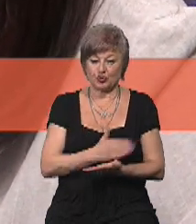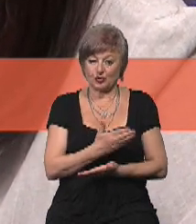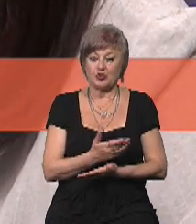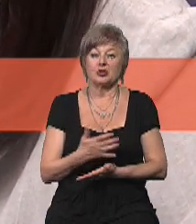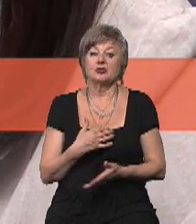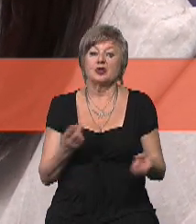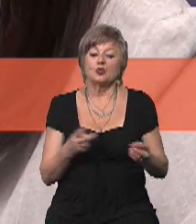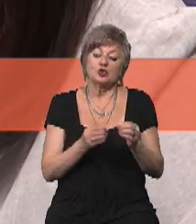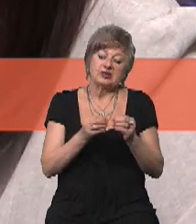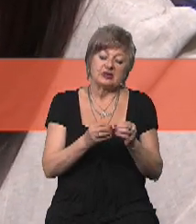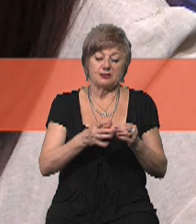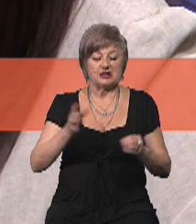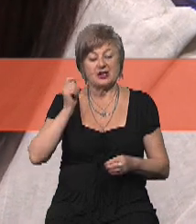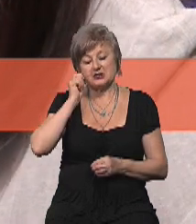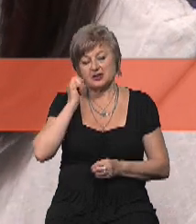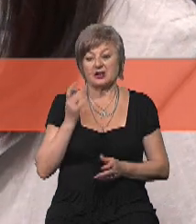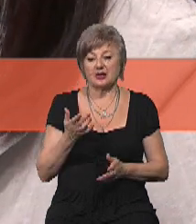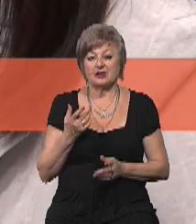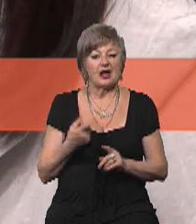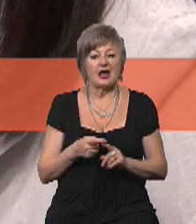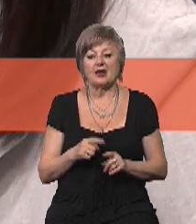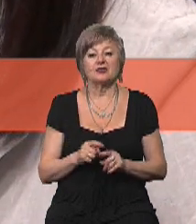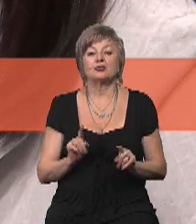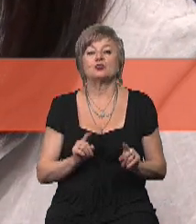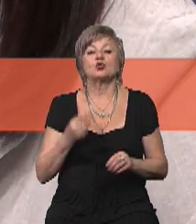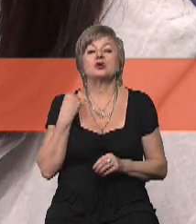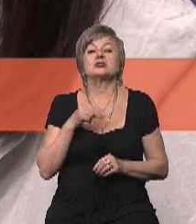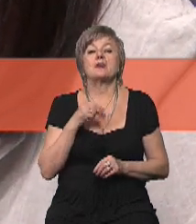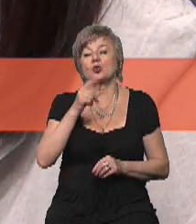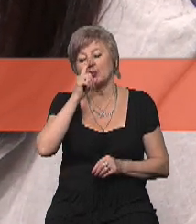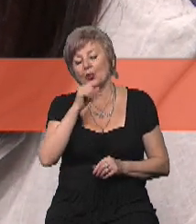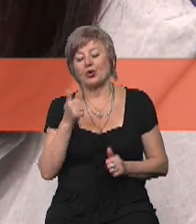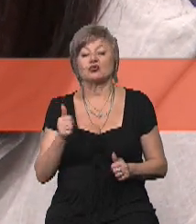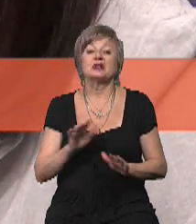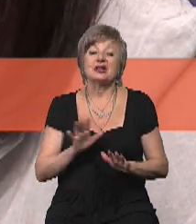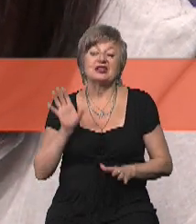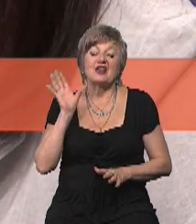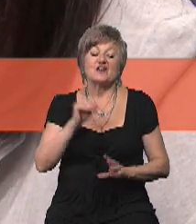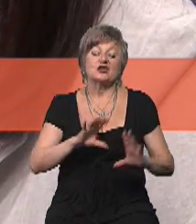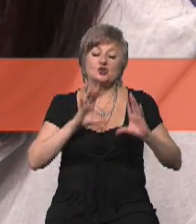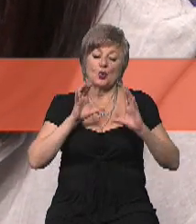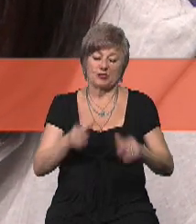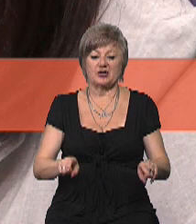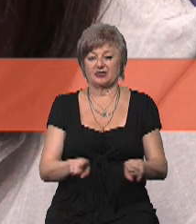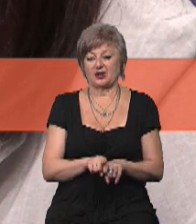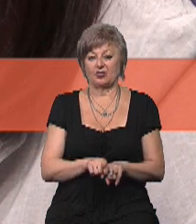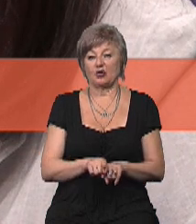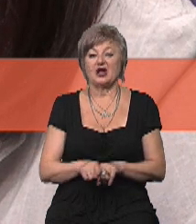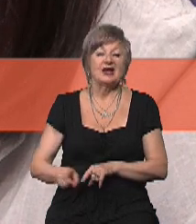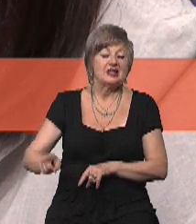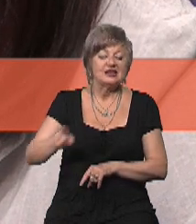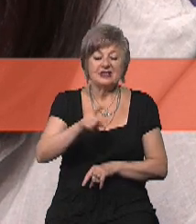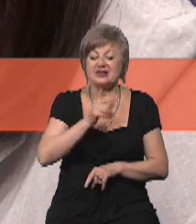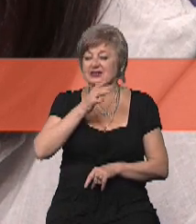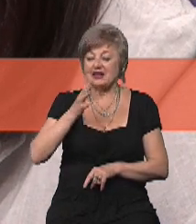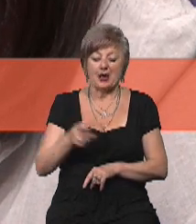как минимум 10-15 лет для этого. И это не потому, что Запорожье плохое или хорошее. Во всем мире эта тенденция такая. Нигде за 10, за 5